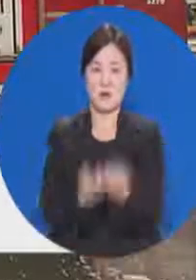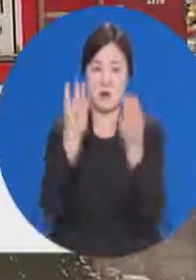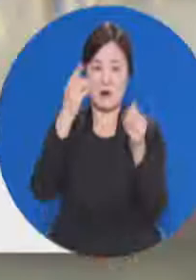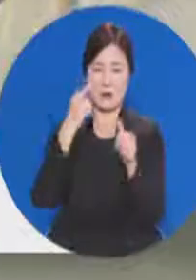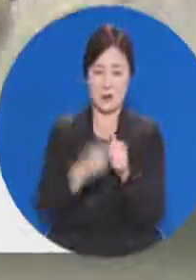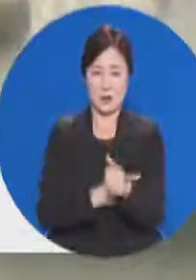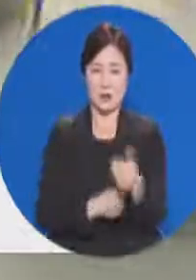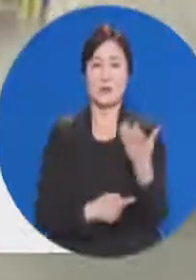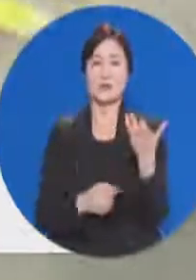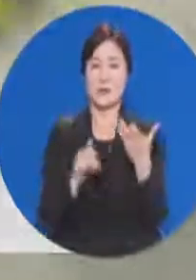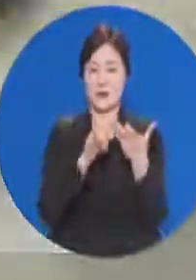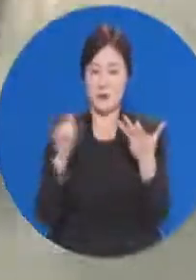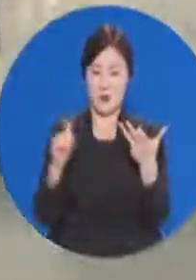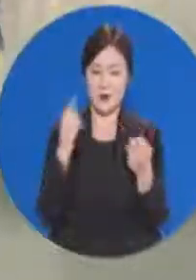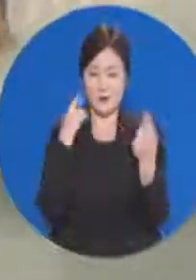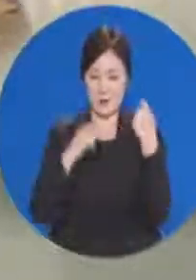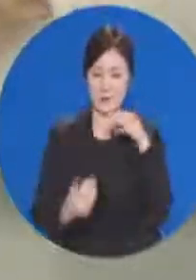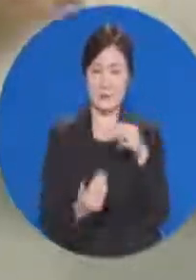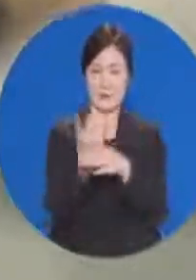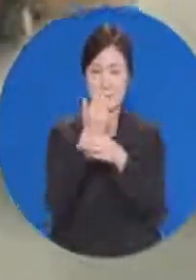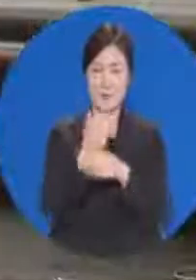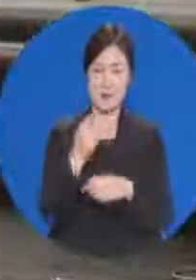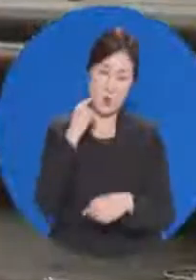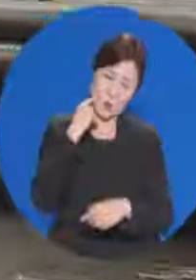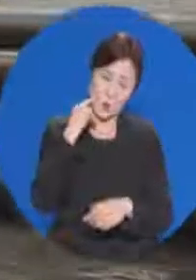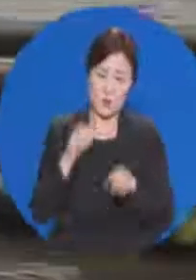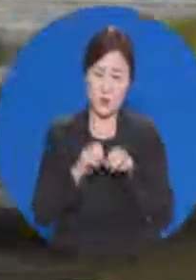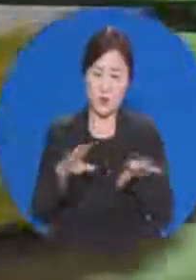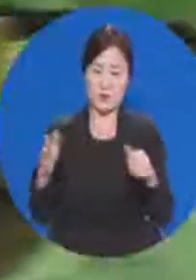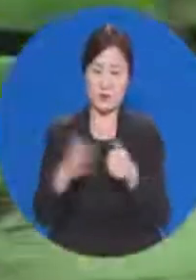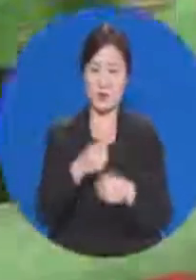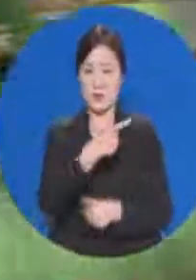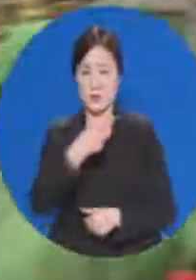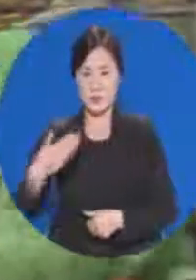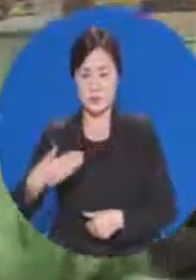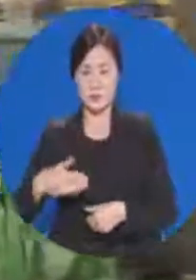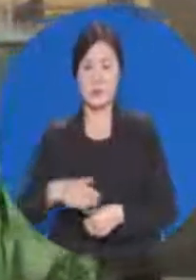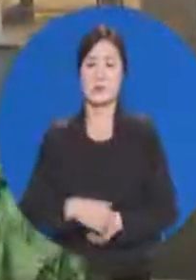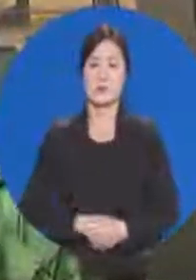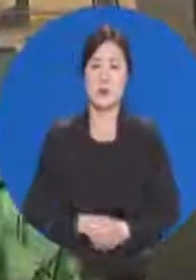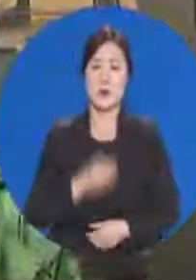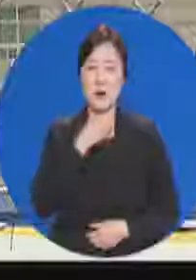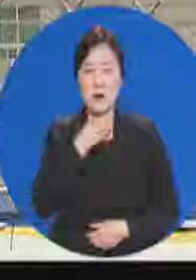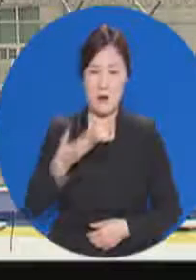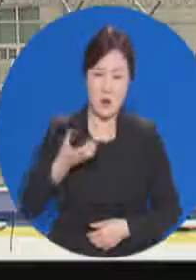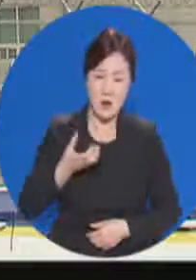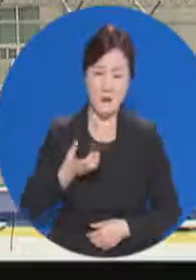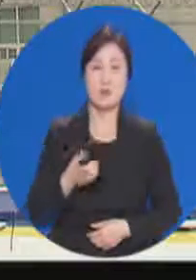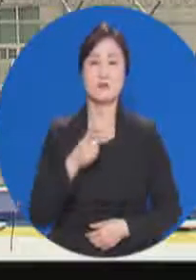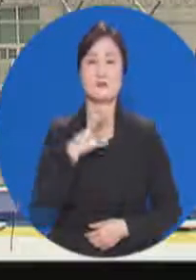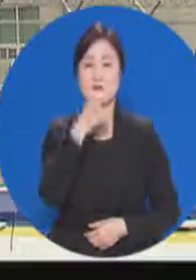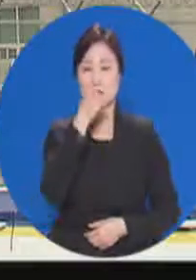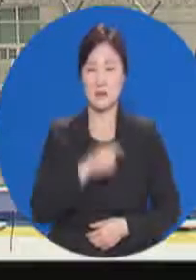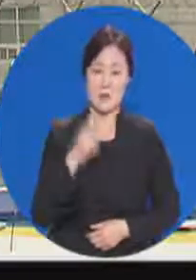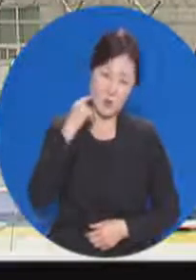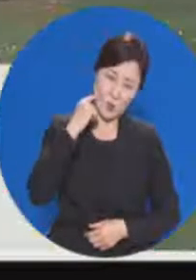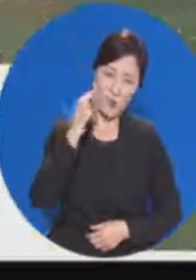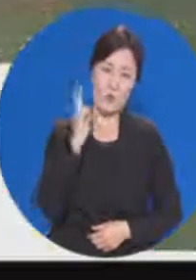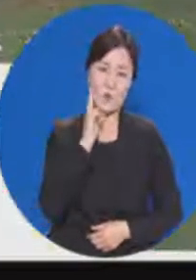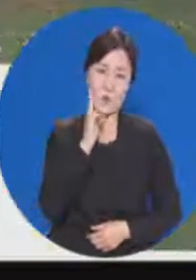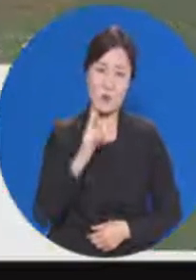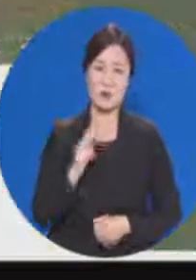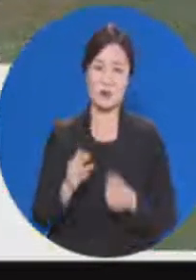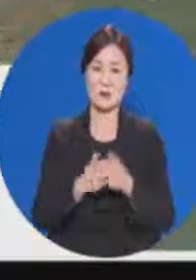입었고 흩어진 유독물질로 소방대원 10여 명이 기관지 통증 등을 호소했습니다. 굉장히 유독성이 강한 물질이